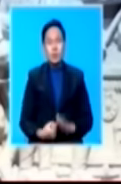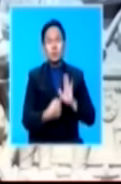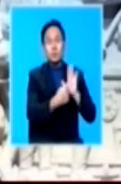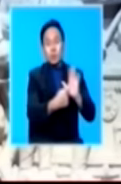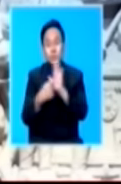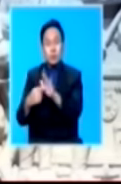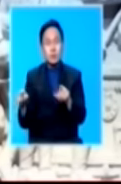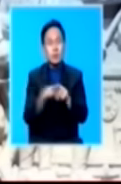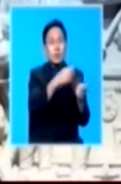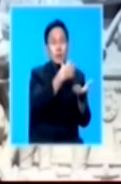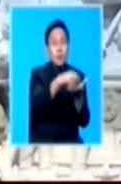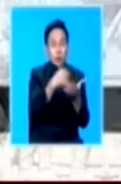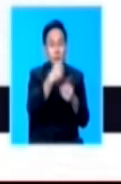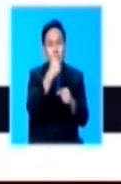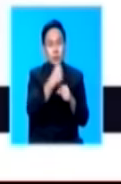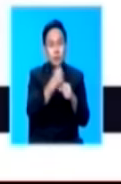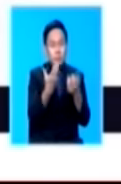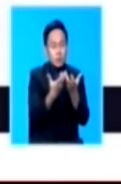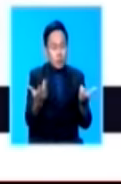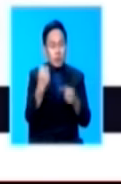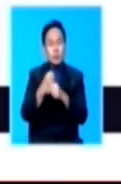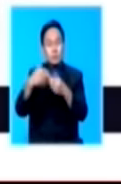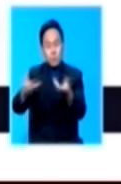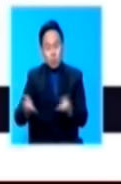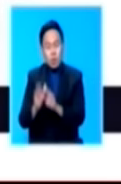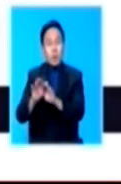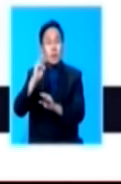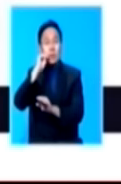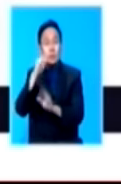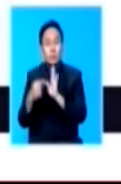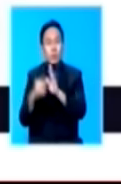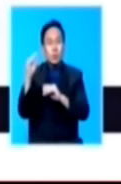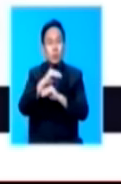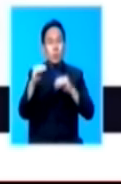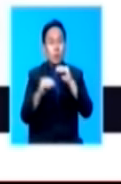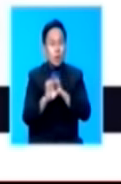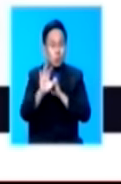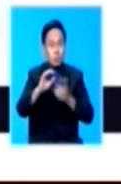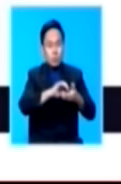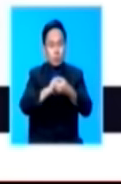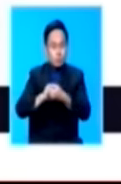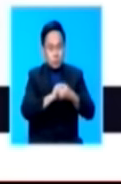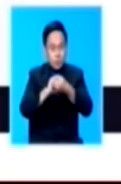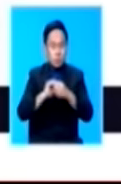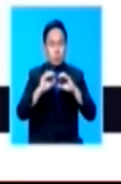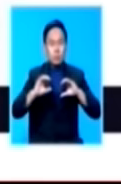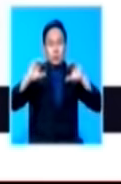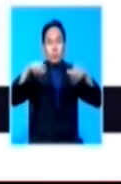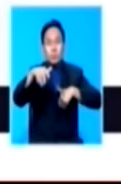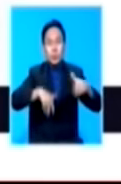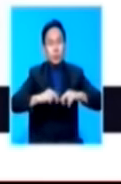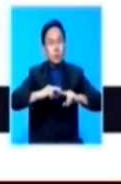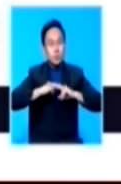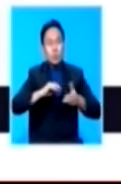กี้กับห้วยโมงนะครับก็ถือว่าเป็นตัวอย่างของการประชารัฐนะครับเป็นความร่วมมือของทั้งภาครัฐภาคเอกชนและประชา